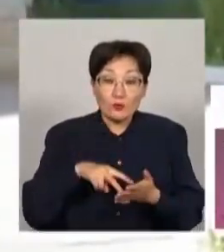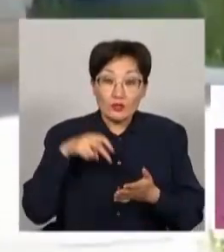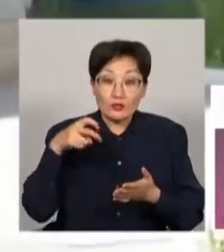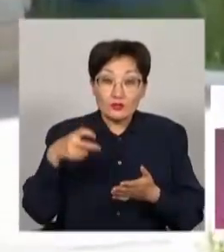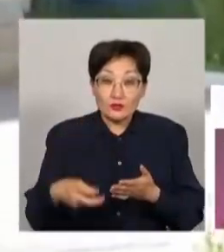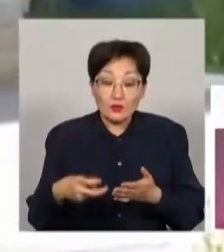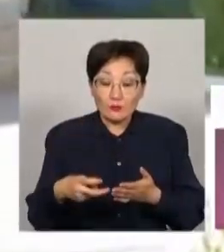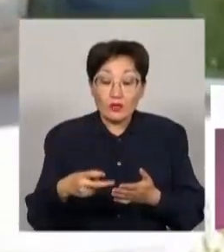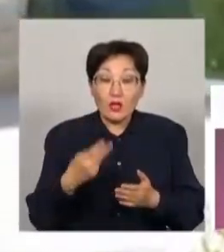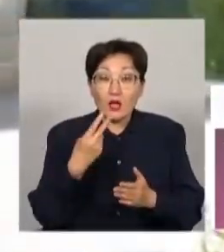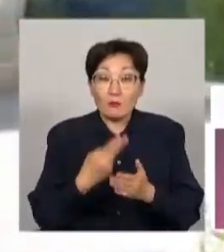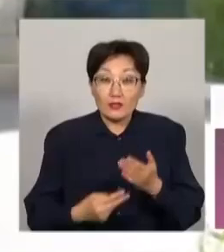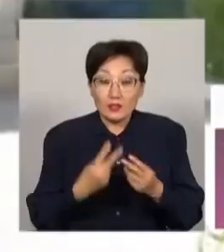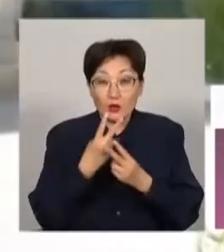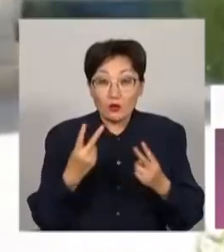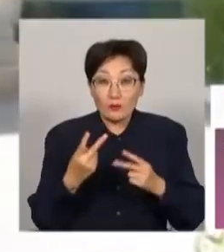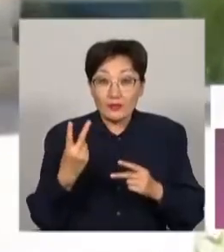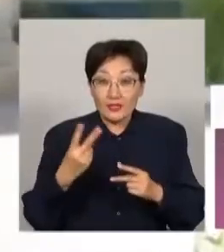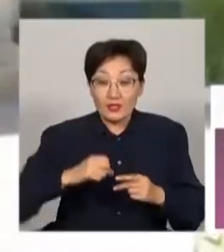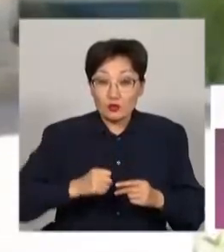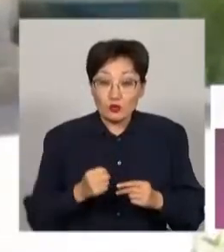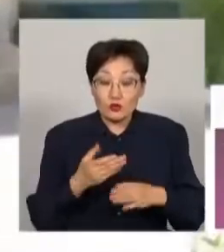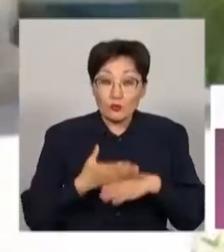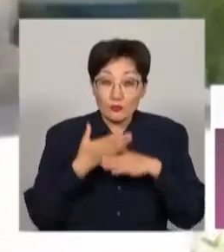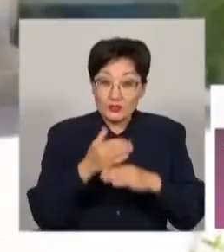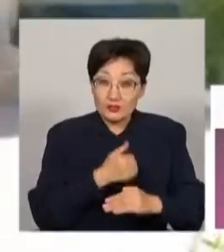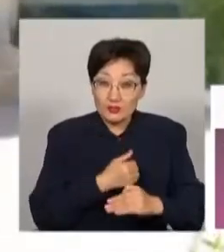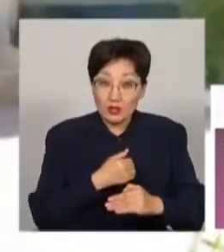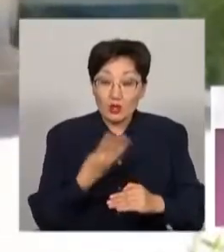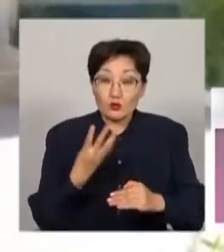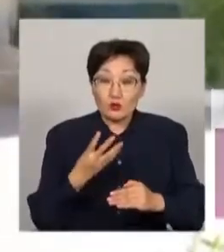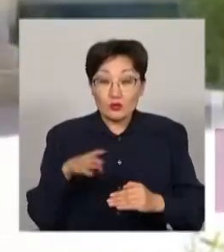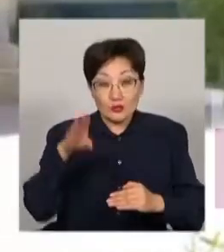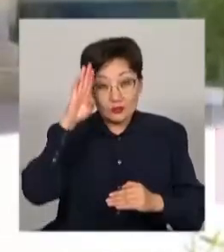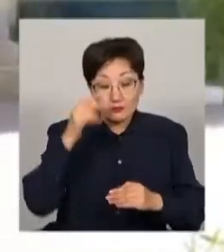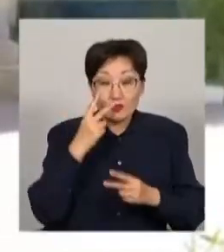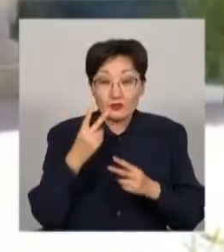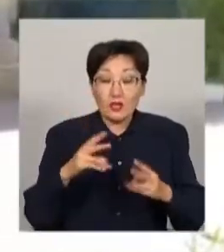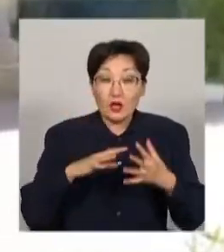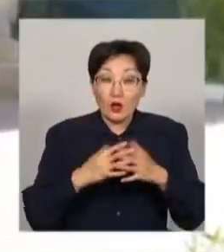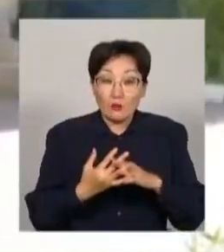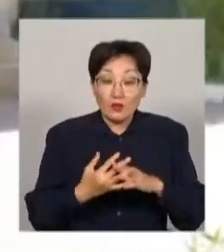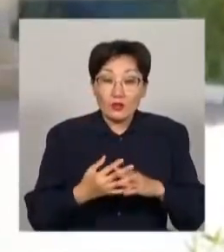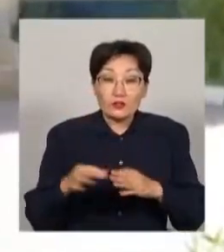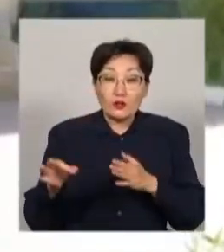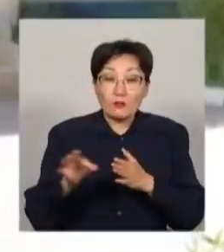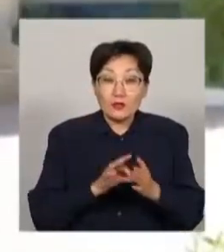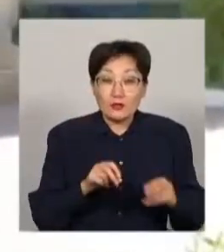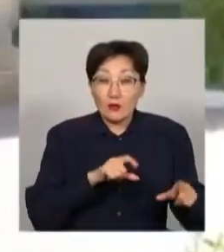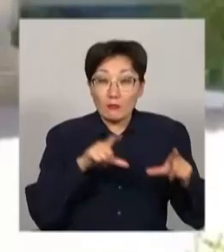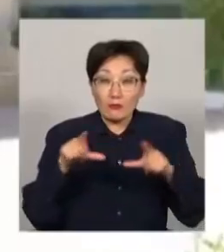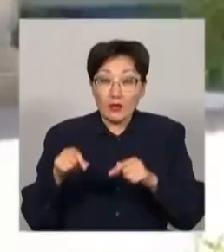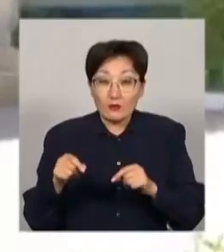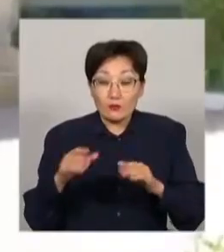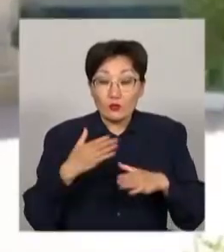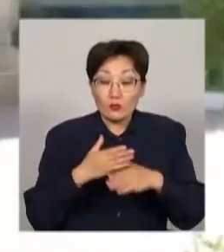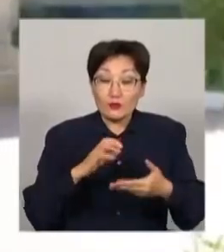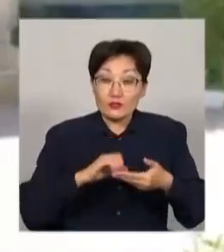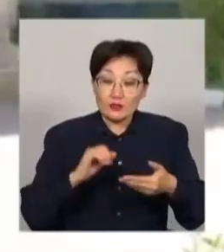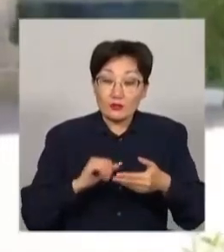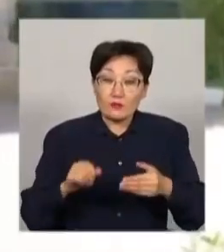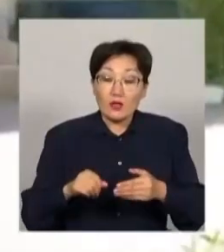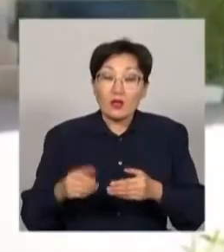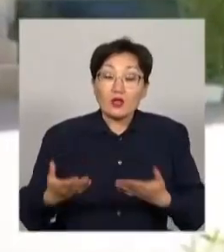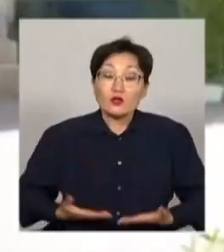екі досы көмектеспекші болған. 4-ші бала оқиғаны көрген ауылға тез арада жөнелтіп көмек сұрамақшы болған. Алайда ауыл тұрғыны